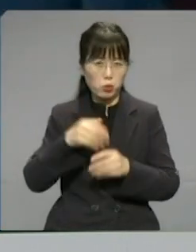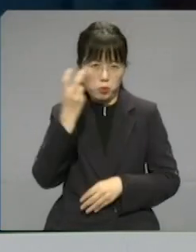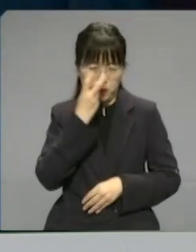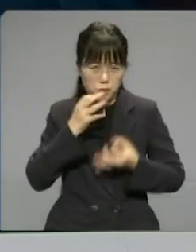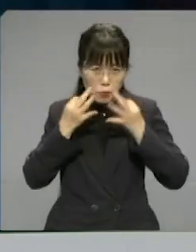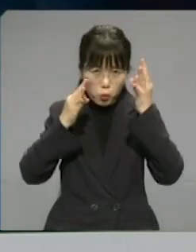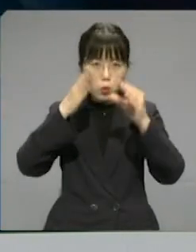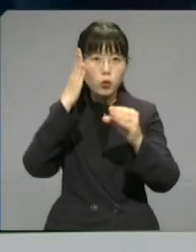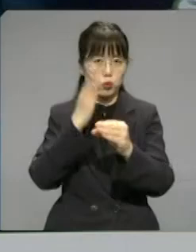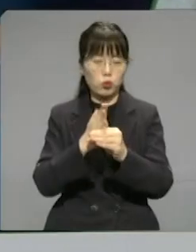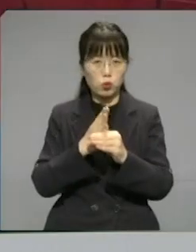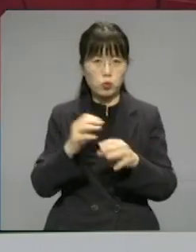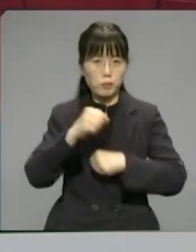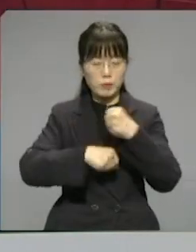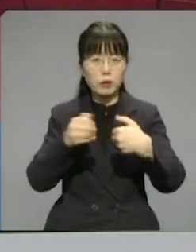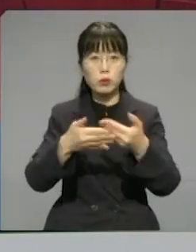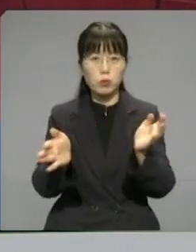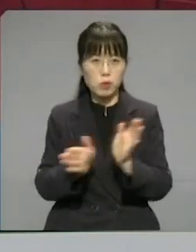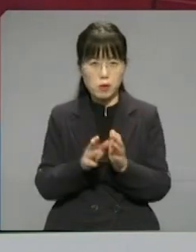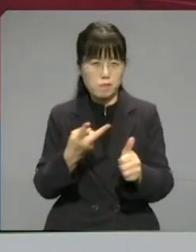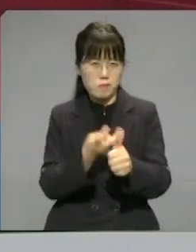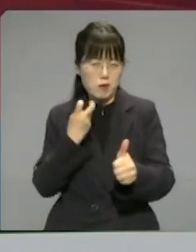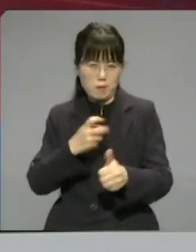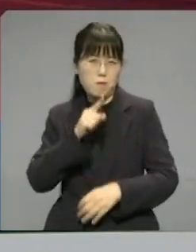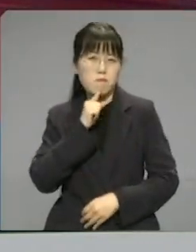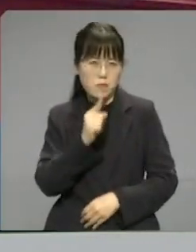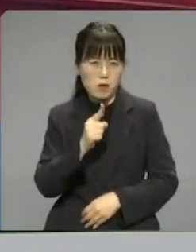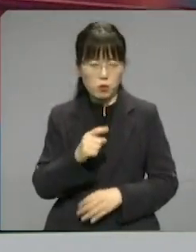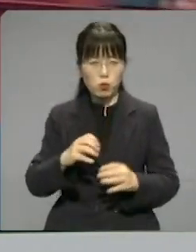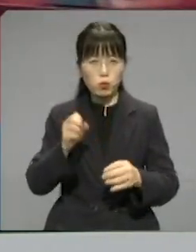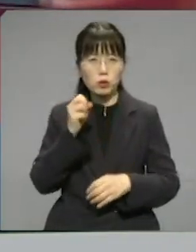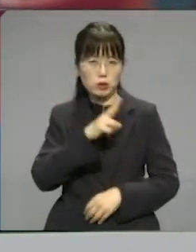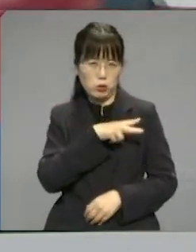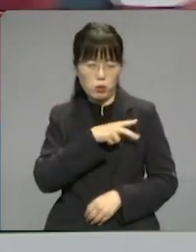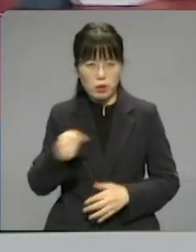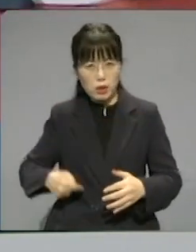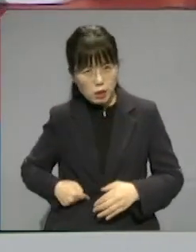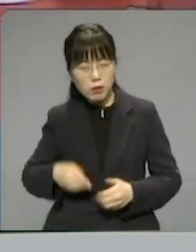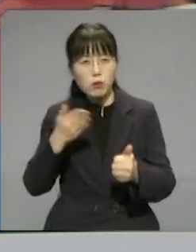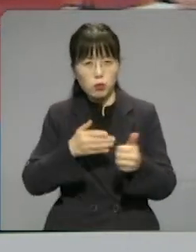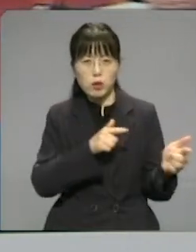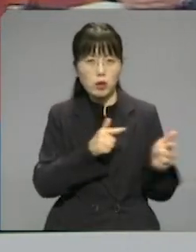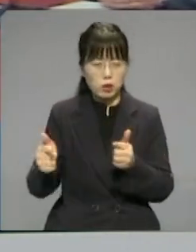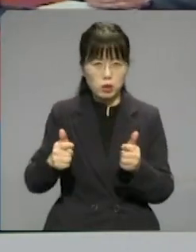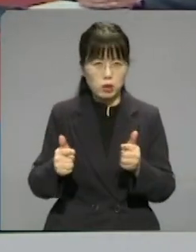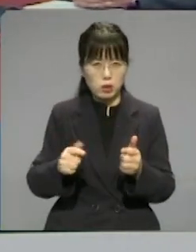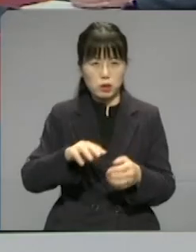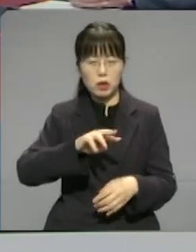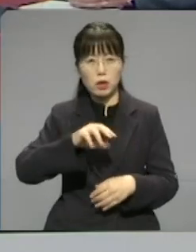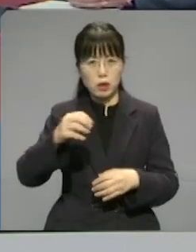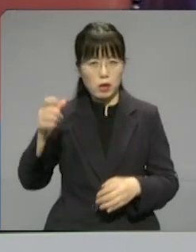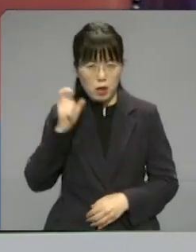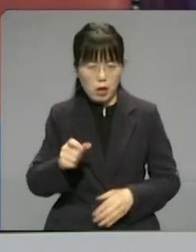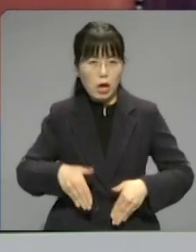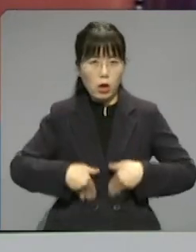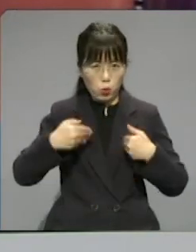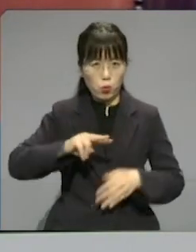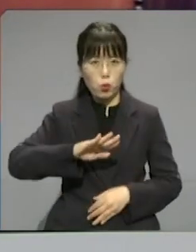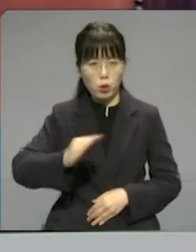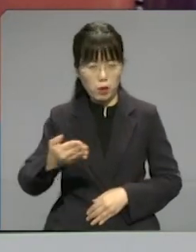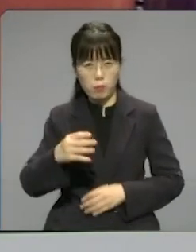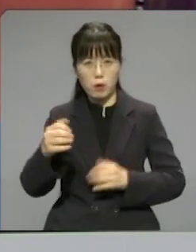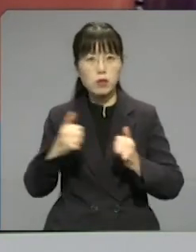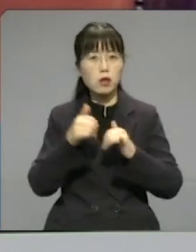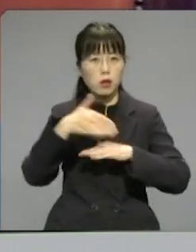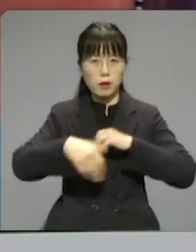사활을 걸고 있는 가운데 더불어민주당은 탄핵을 거론하고 의원들의 양심에 호소하는 등 강원 양면 전략을 구사하고 나섰습니다. 첫